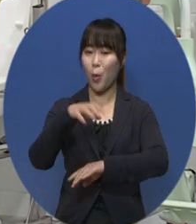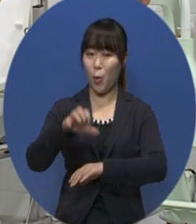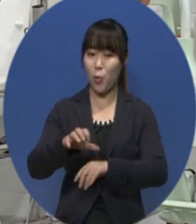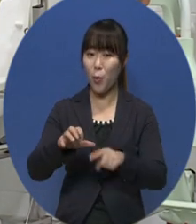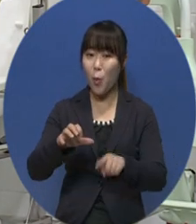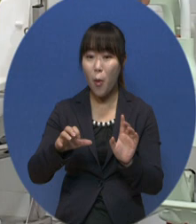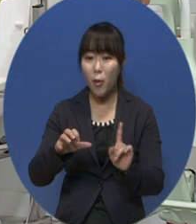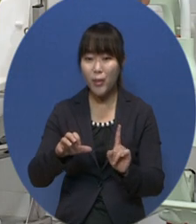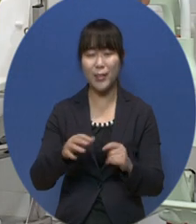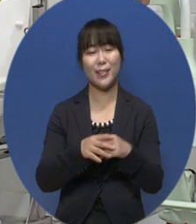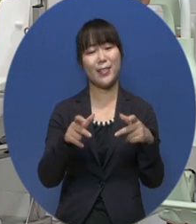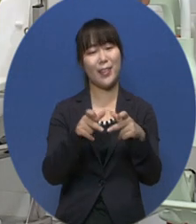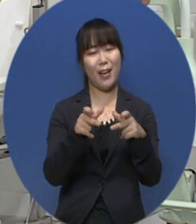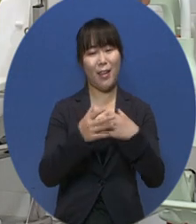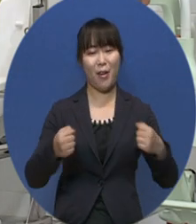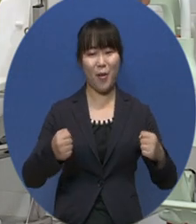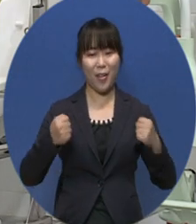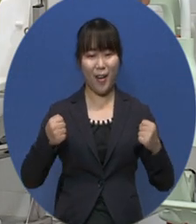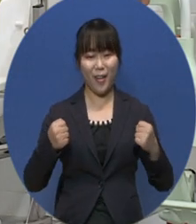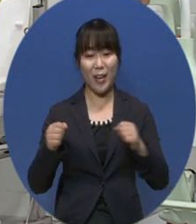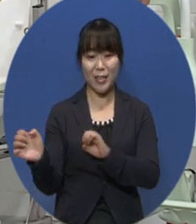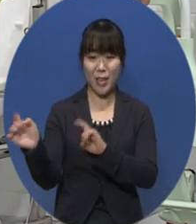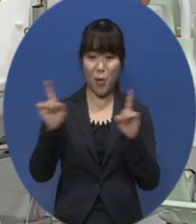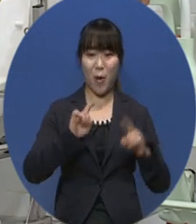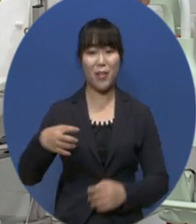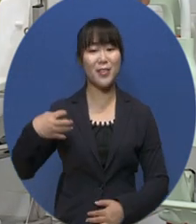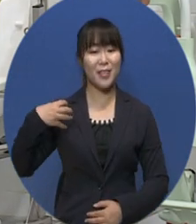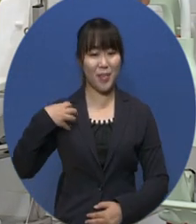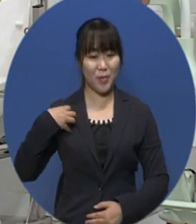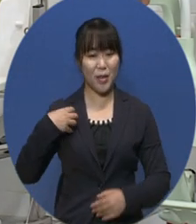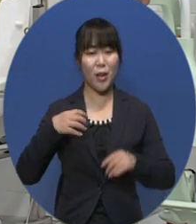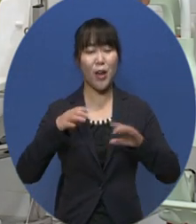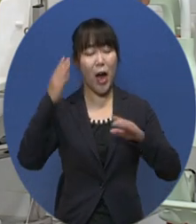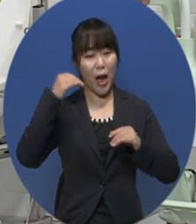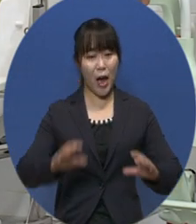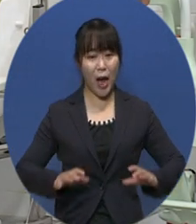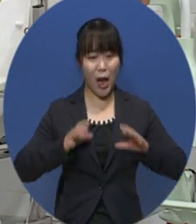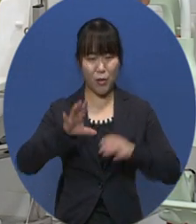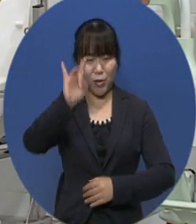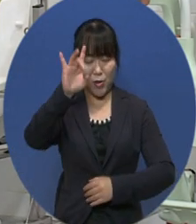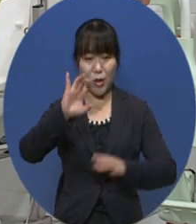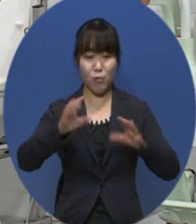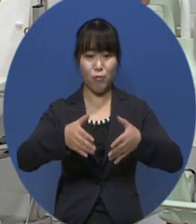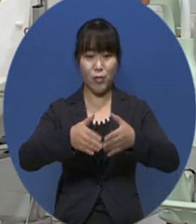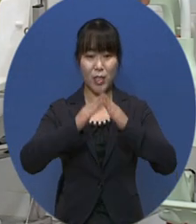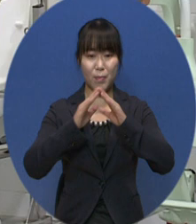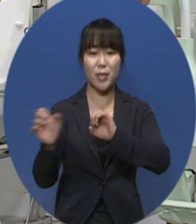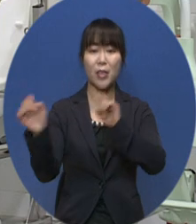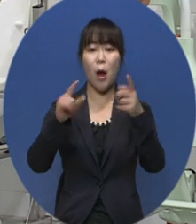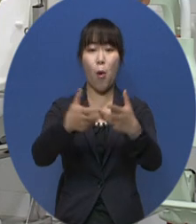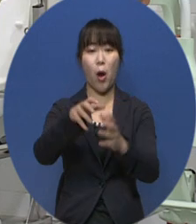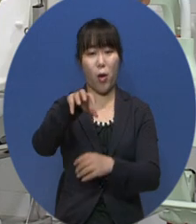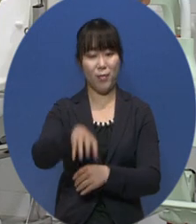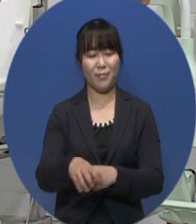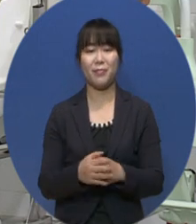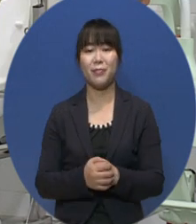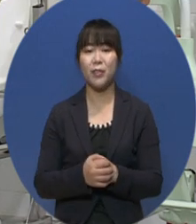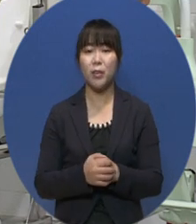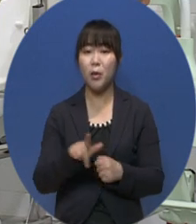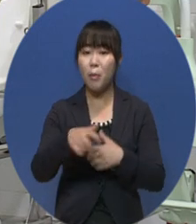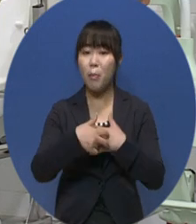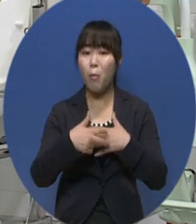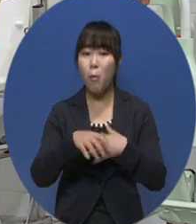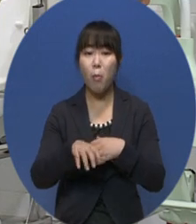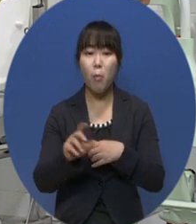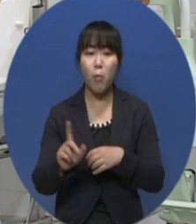어디냐면요, 장애인들의 건강과 재활을 책임지고 있는 국내 유일의 국립재활병원에 와 있습니다. 국립재활병원이